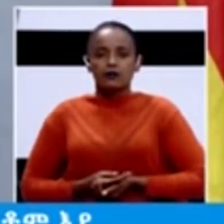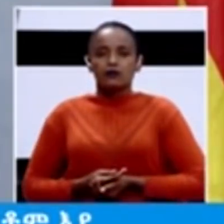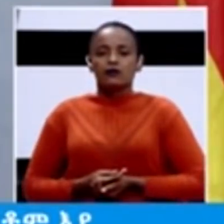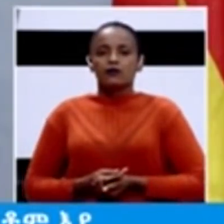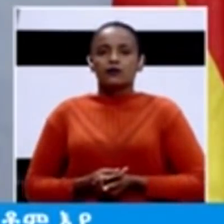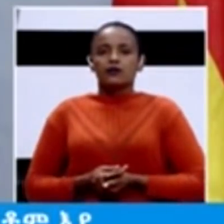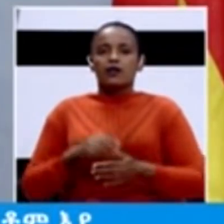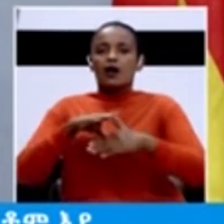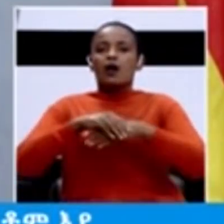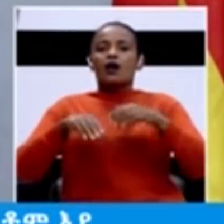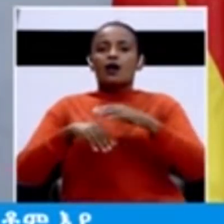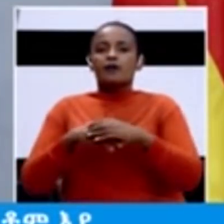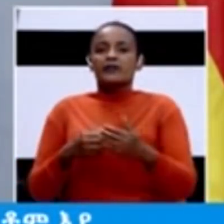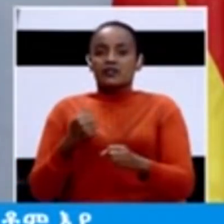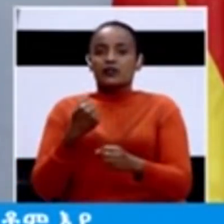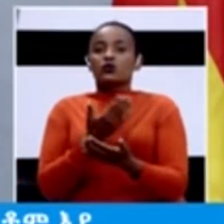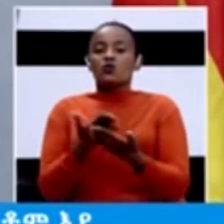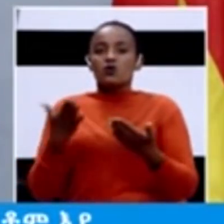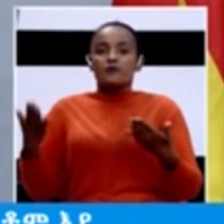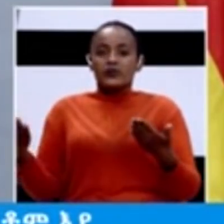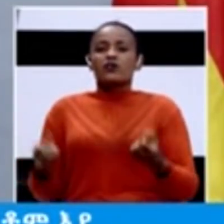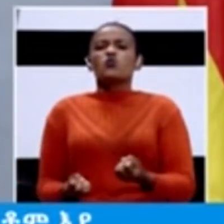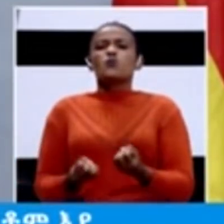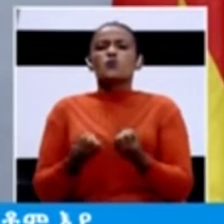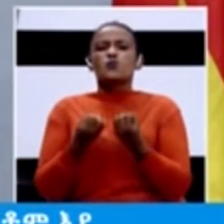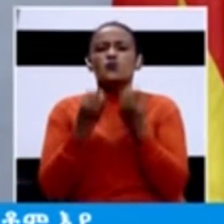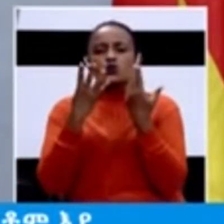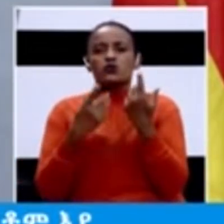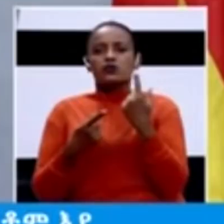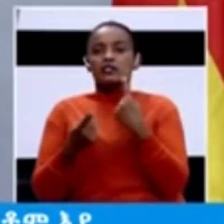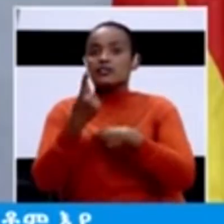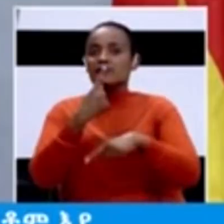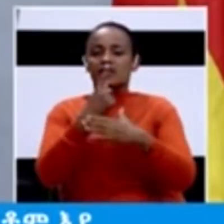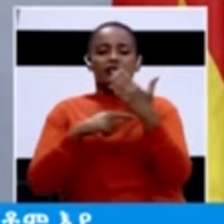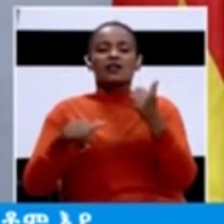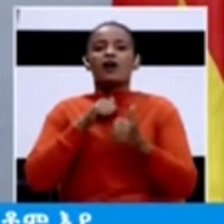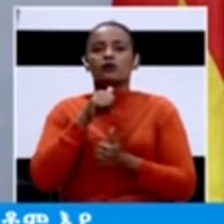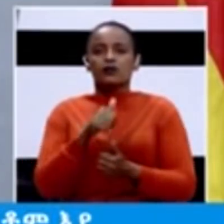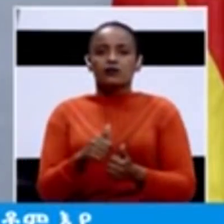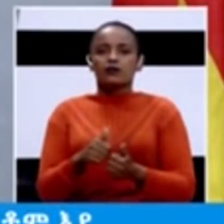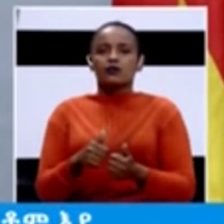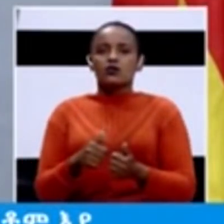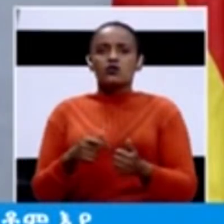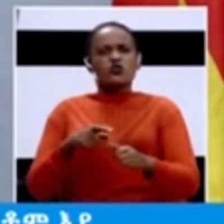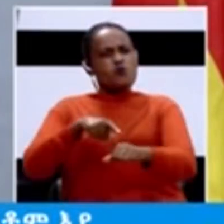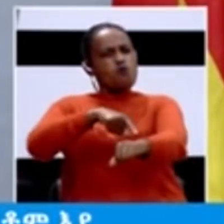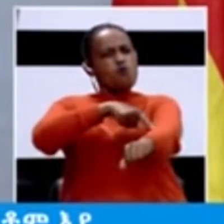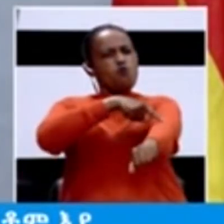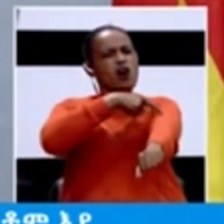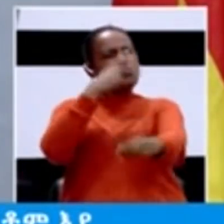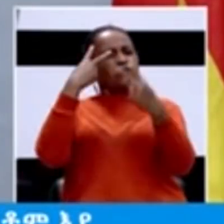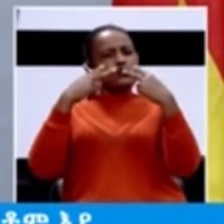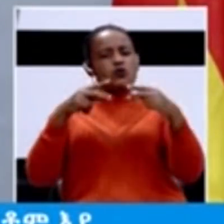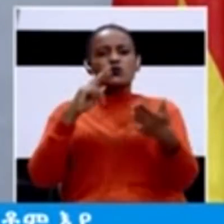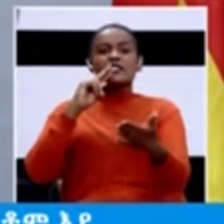ኣብ ኢድና ዘሎ ብረት ንብዙሕ እዩ ዘገልግል ንዝመፀካ ጥራሕ ኣይኮነን ነቲ ማዓዲቡ